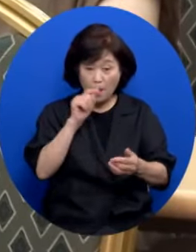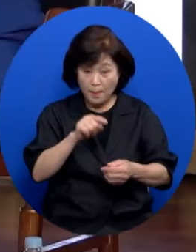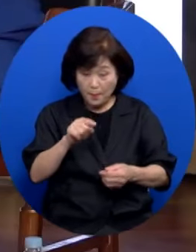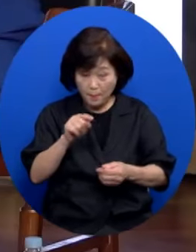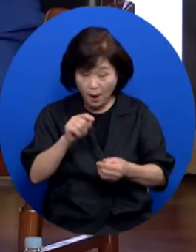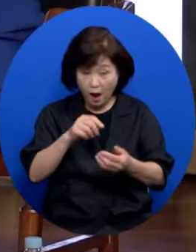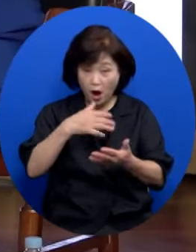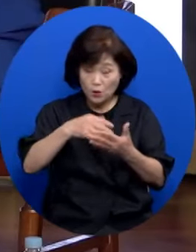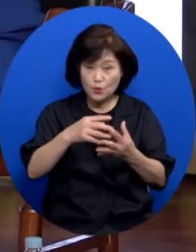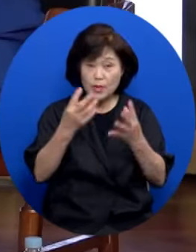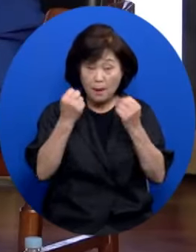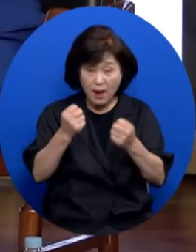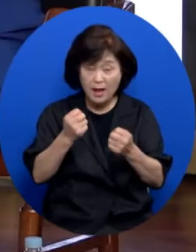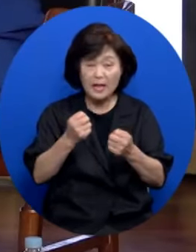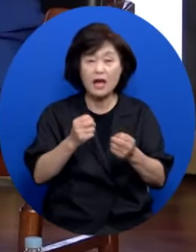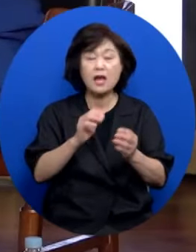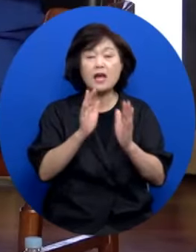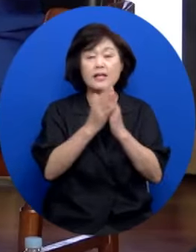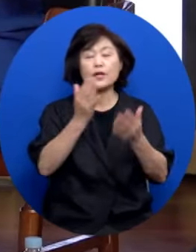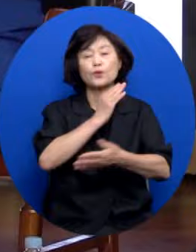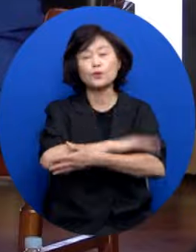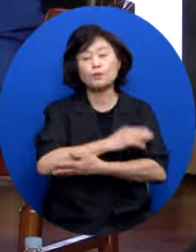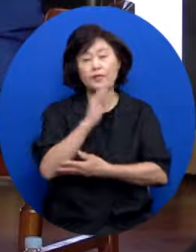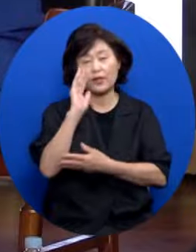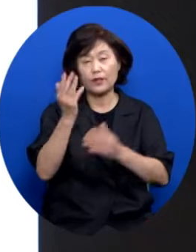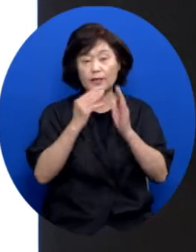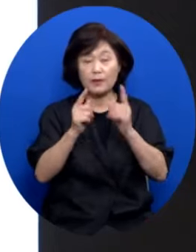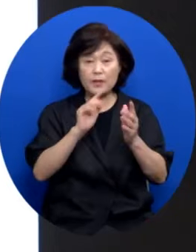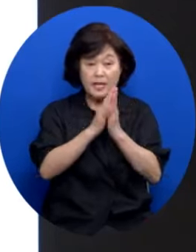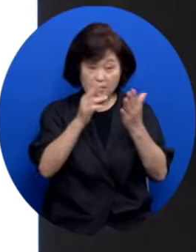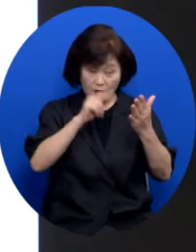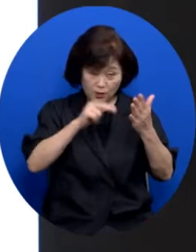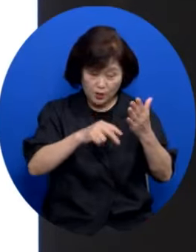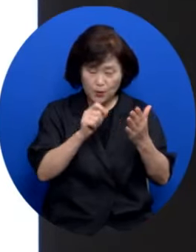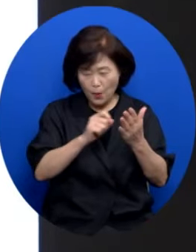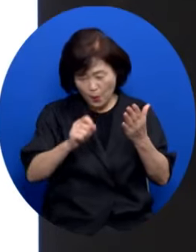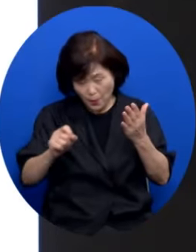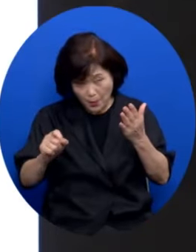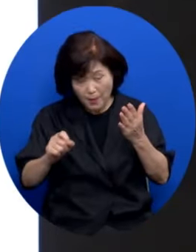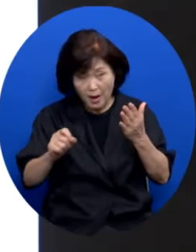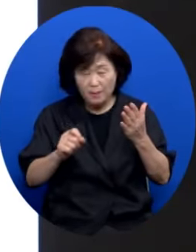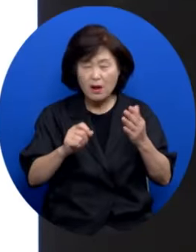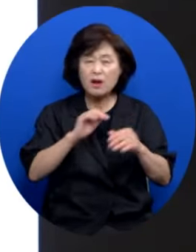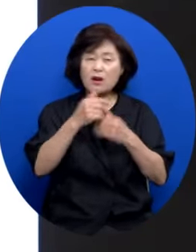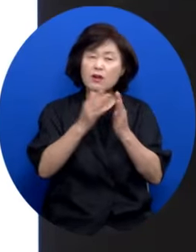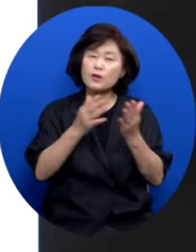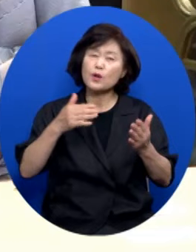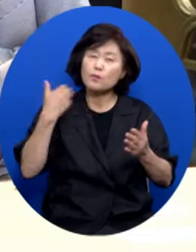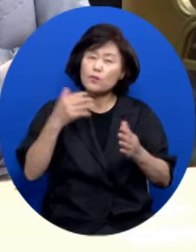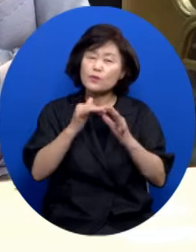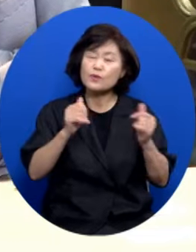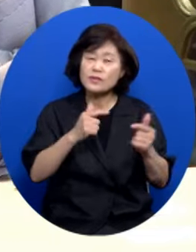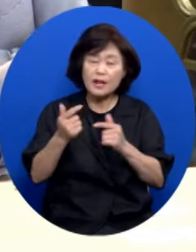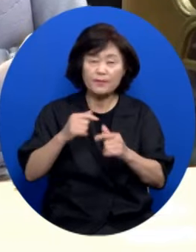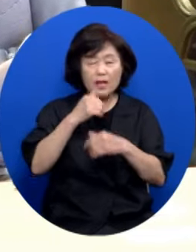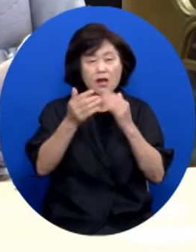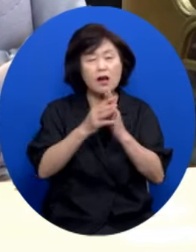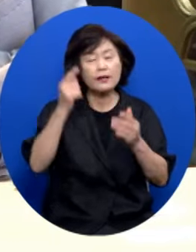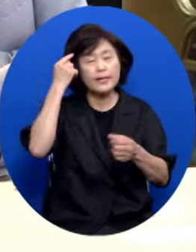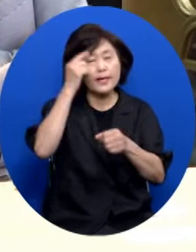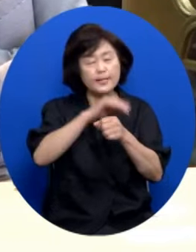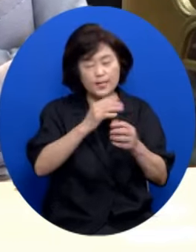책으로 출판하게 됐다면서 책을 읽고 필사하며 성경을 잘 모르는 분들에게 성경의 지혜가 가득하길